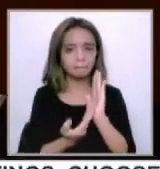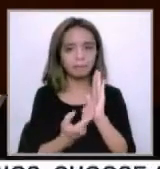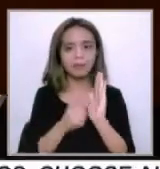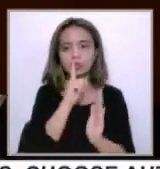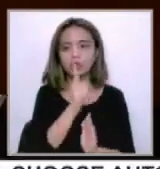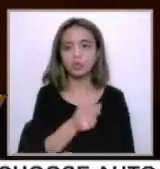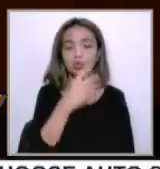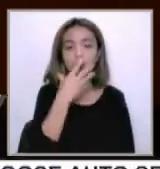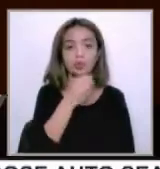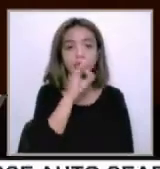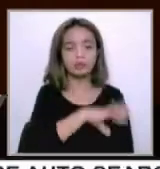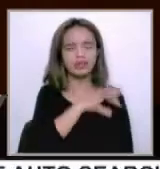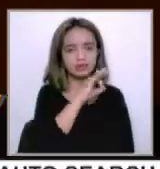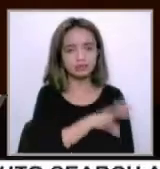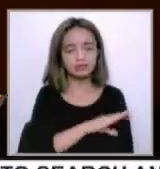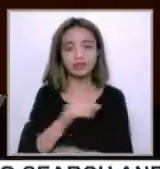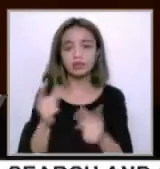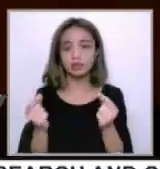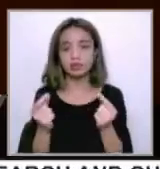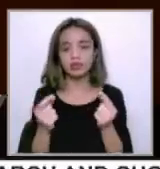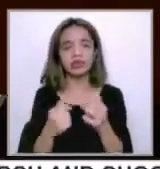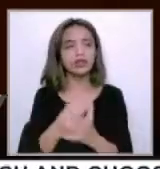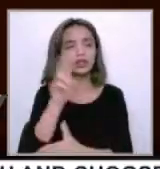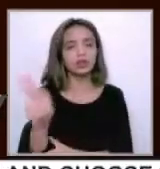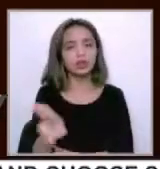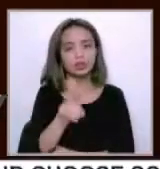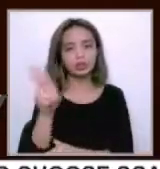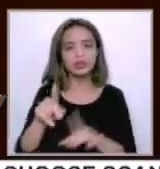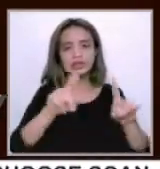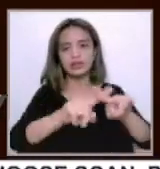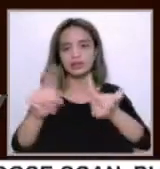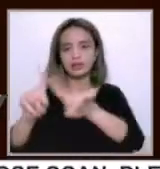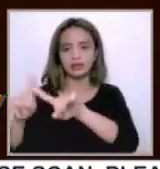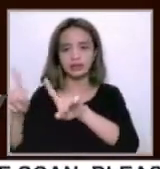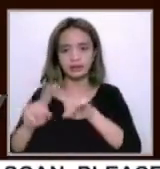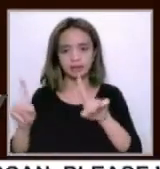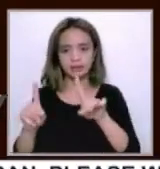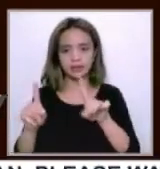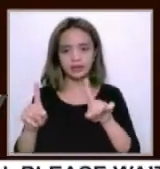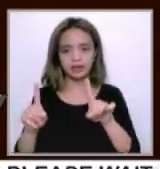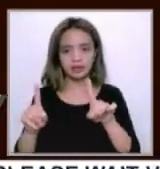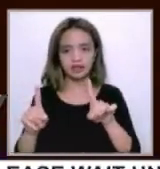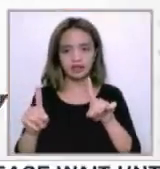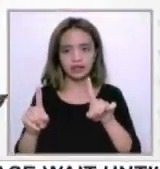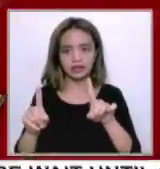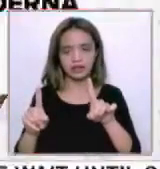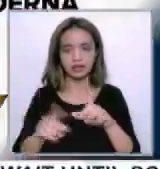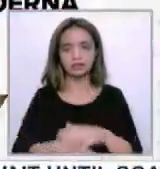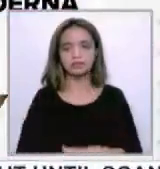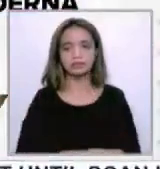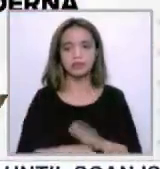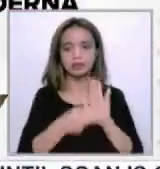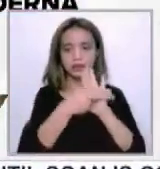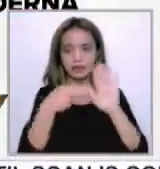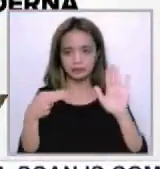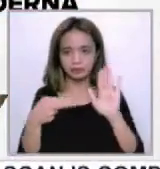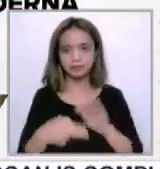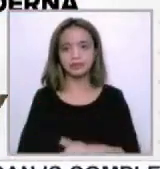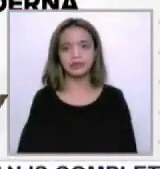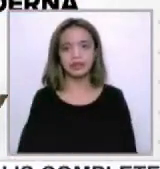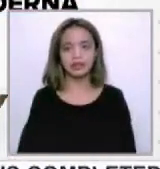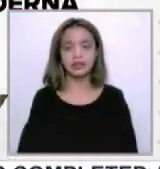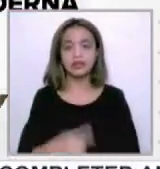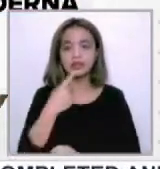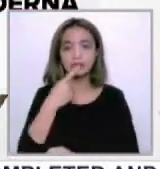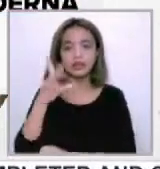beneficial also to use a different platform from the previous one that was given to you. Ayon sa DOH guidelines, ang